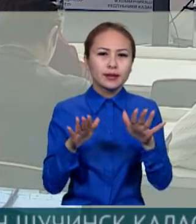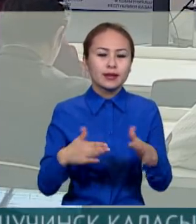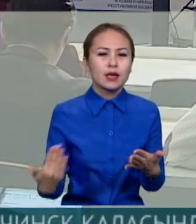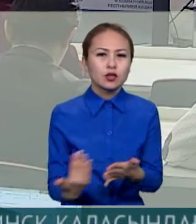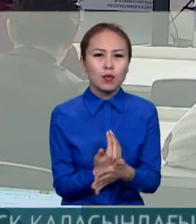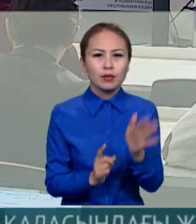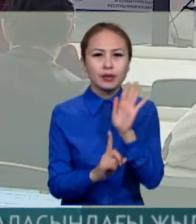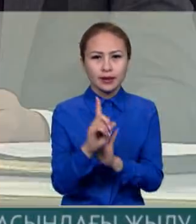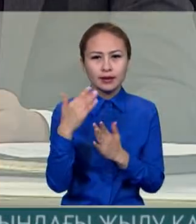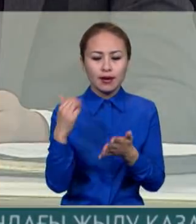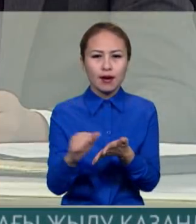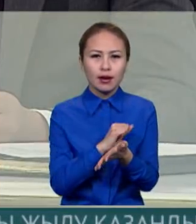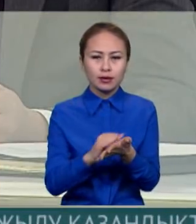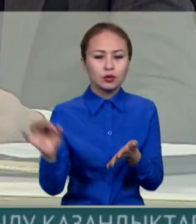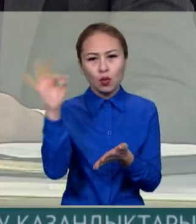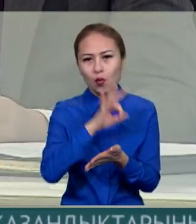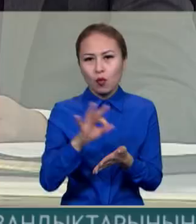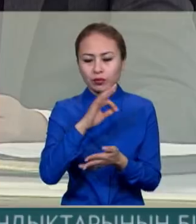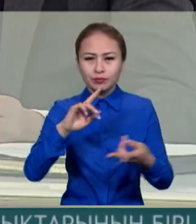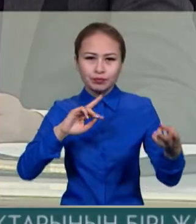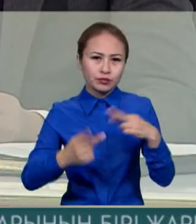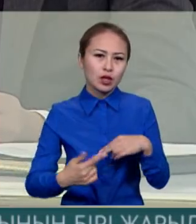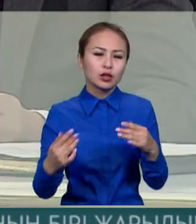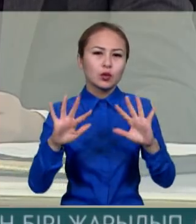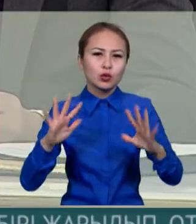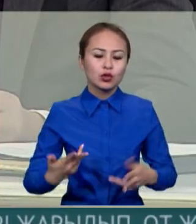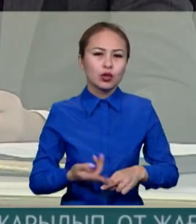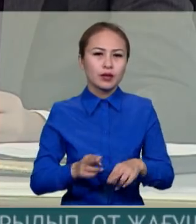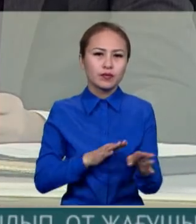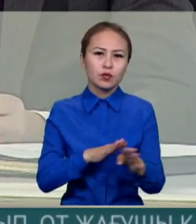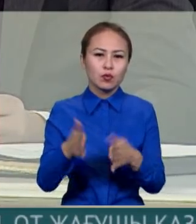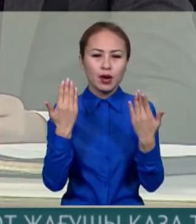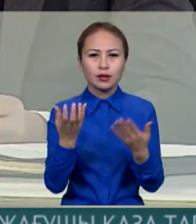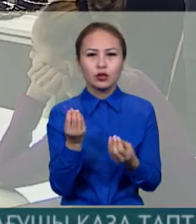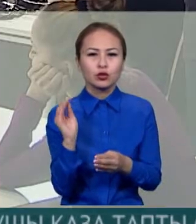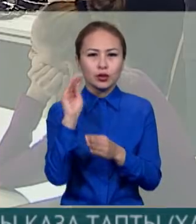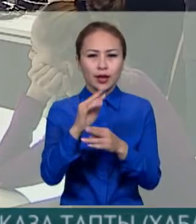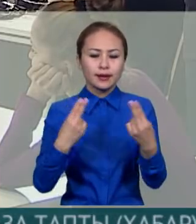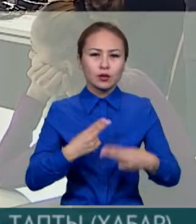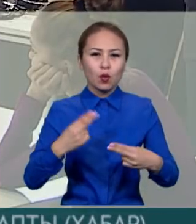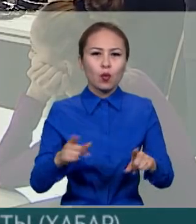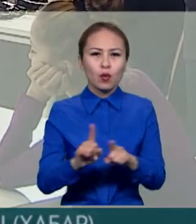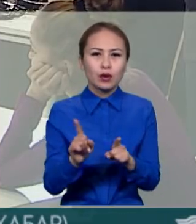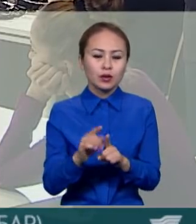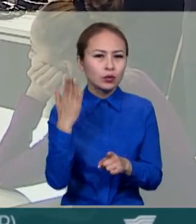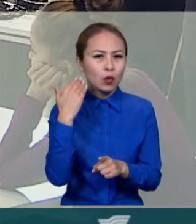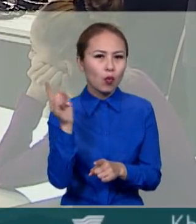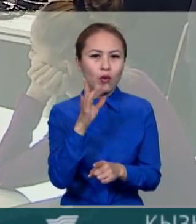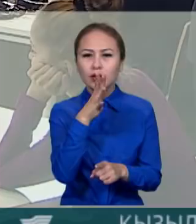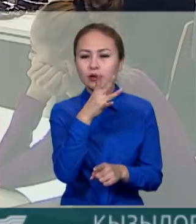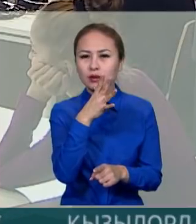декларациялаудың басымдылығы. Енді қағаз түріндегі декларациялау тек апаттық жағдайларда жүзеге асырылады. Сонымен қатар кедендік рәсімдерді